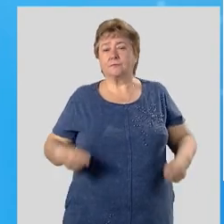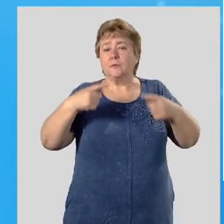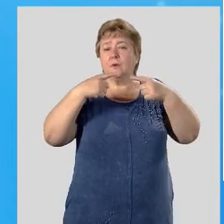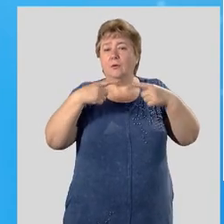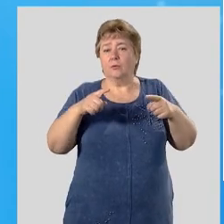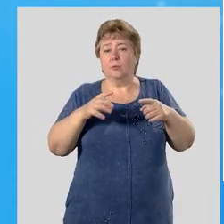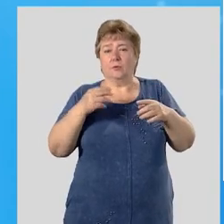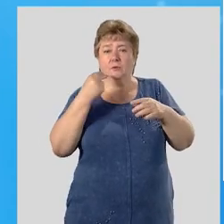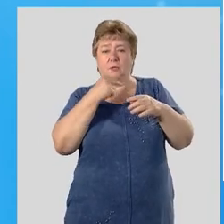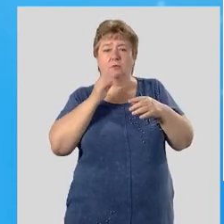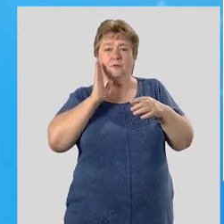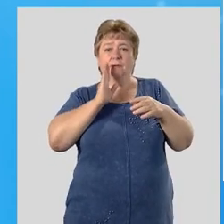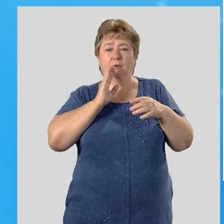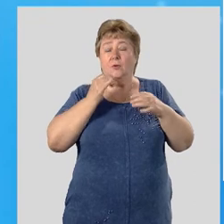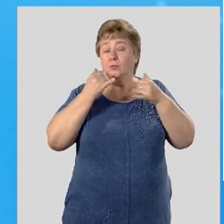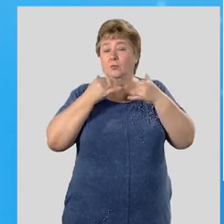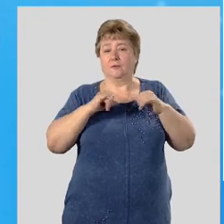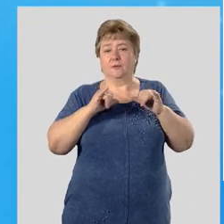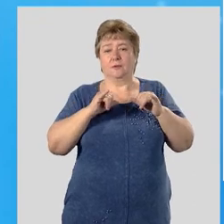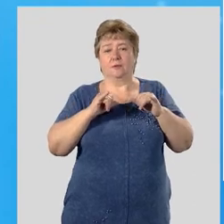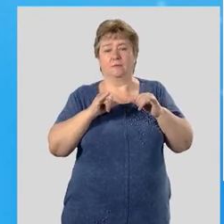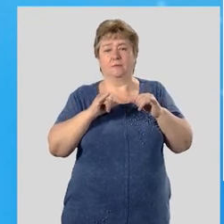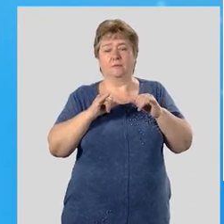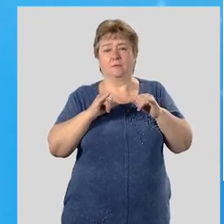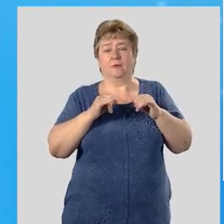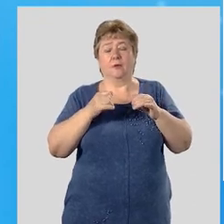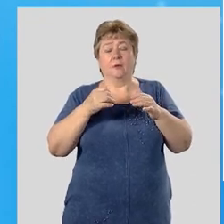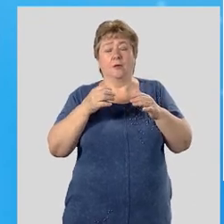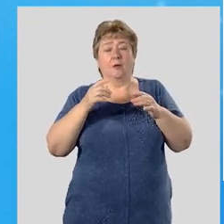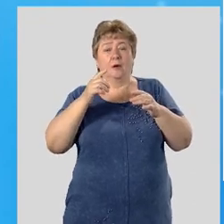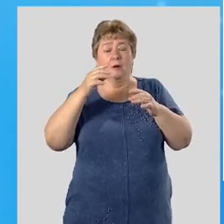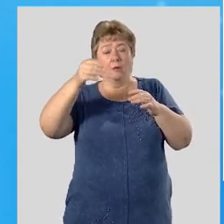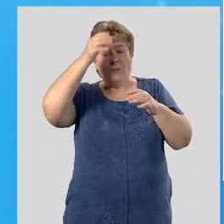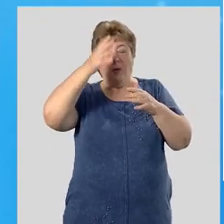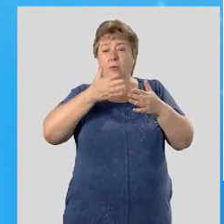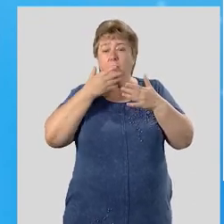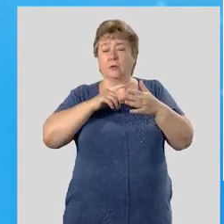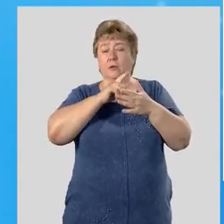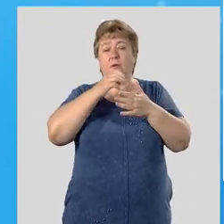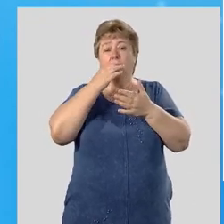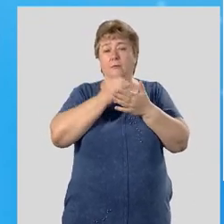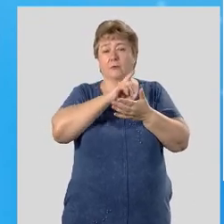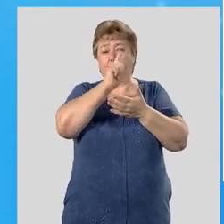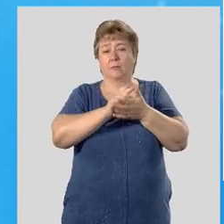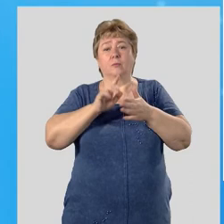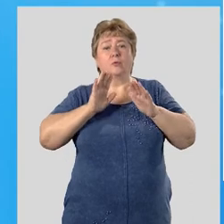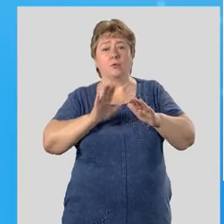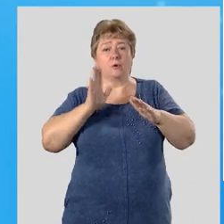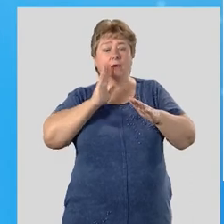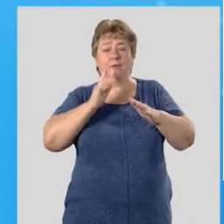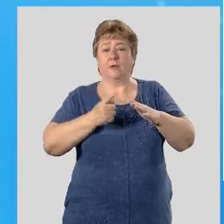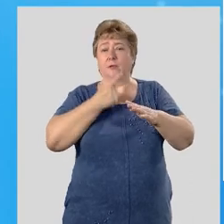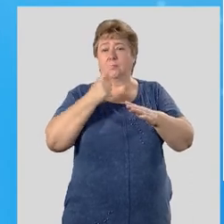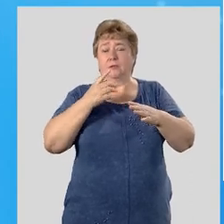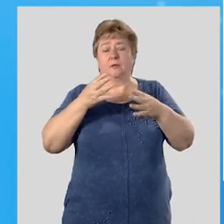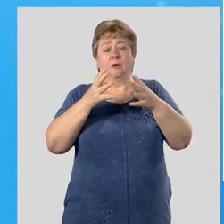Любое из свойств воды уникально. До сих пор у науки нет ответа на вопрос, почему только вода,